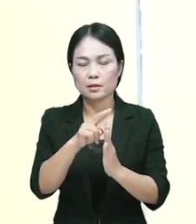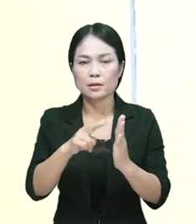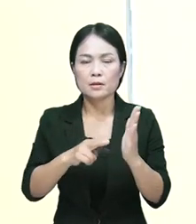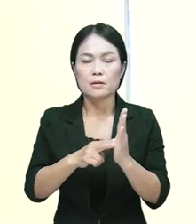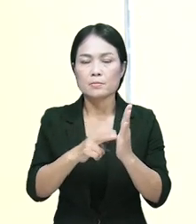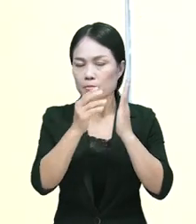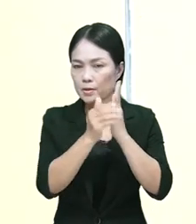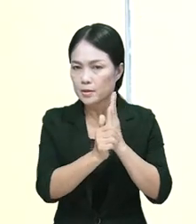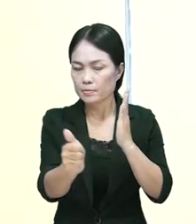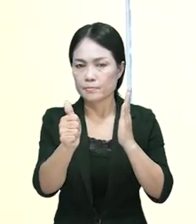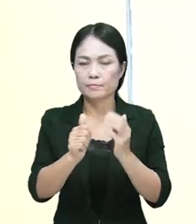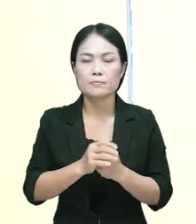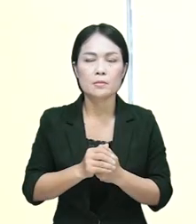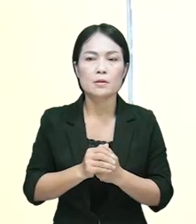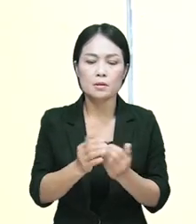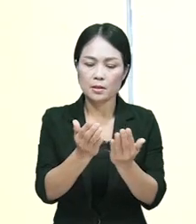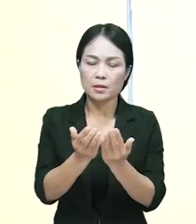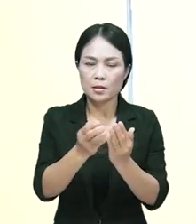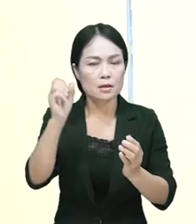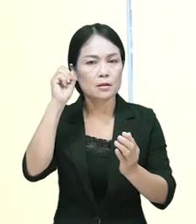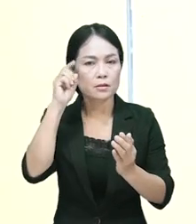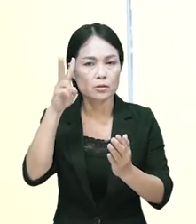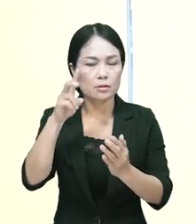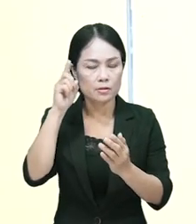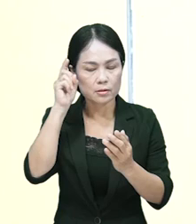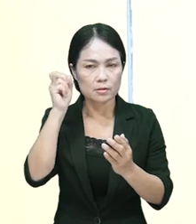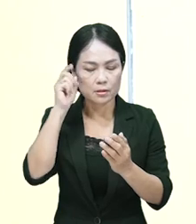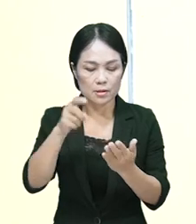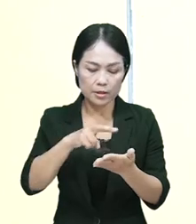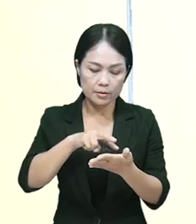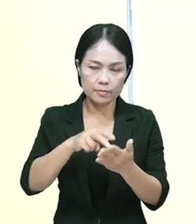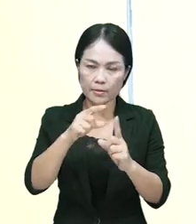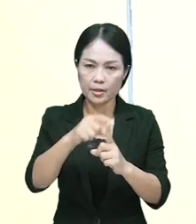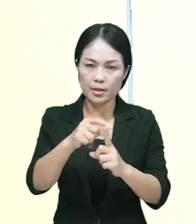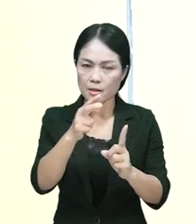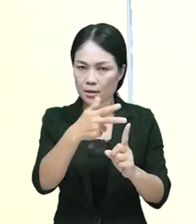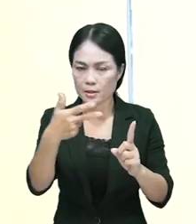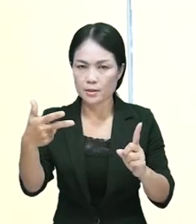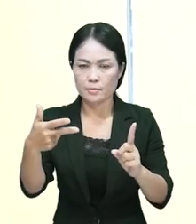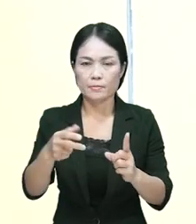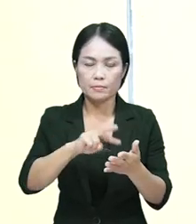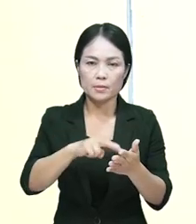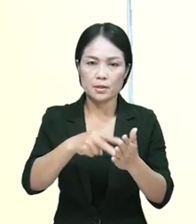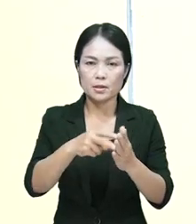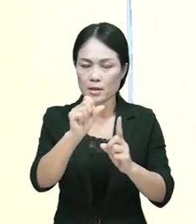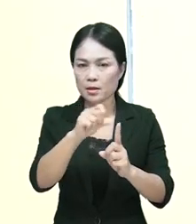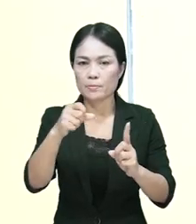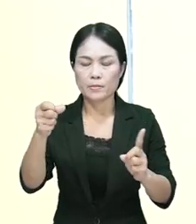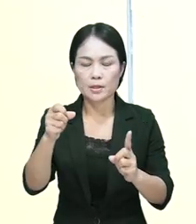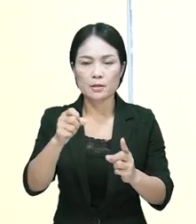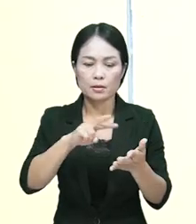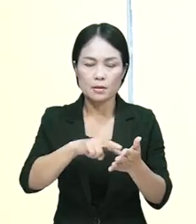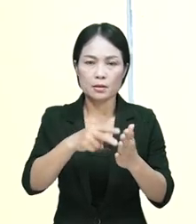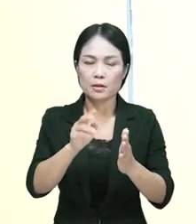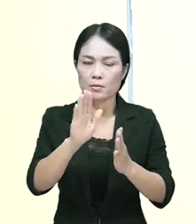ចេះអានស្ទាត់ហើយអានឲ្យយល់ន័យទៀតយល់ន័យពាក្យយល់ន័យឃ្លាយល់ន័យលម្អះហើយនឹងយល់ន័